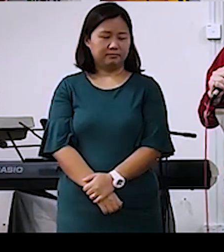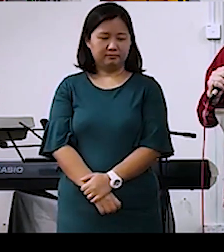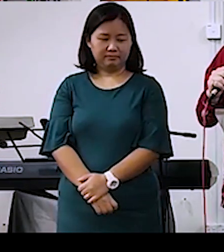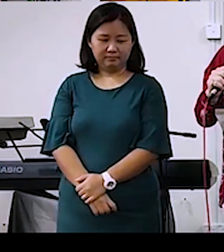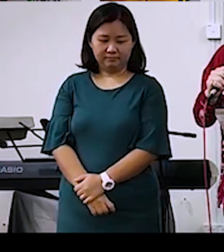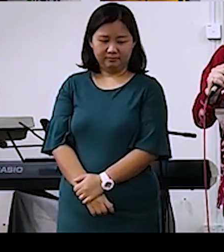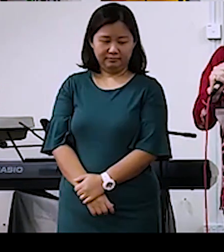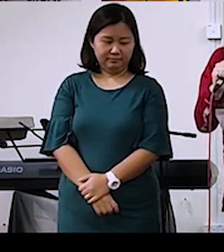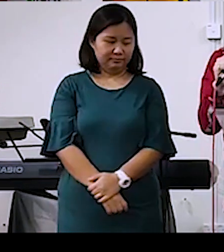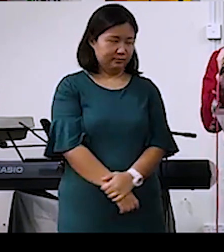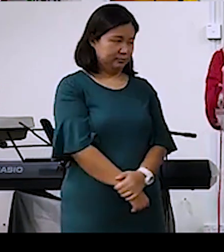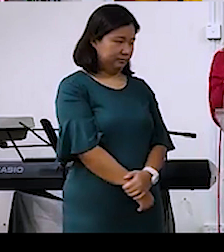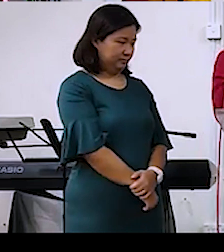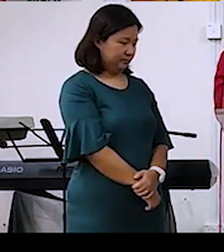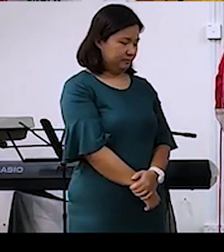我们要知道说我们每一个人呢都有这个恩赐，那么温馨提醒，这个恩赐呢是来自神。 OK，